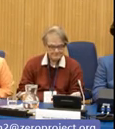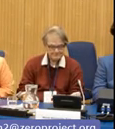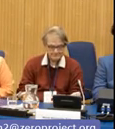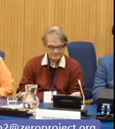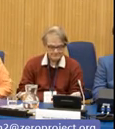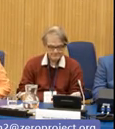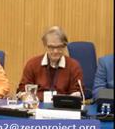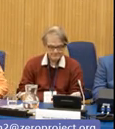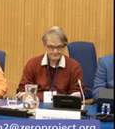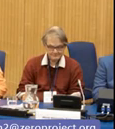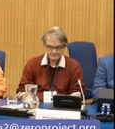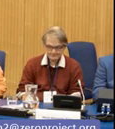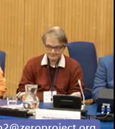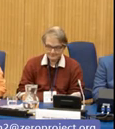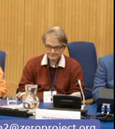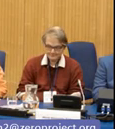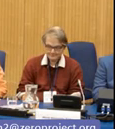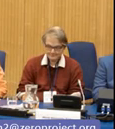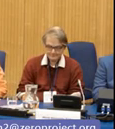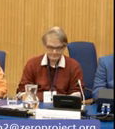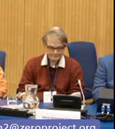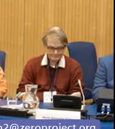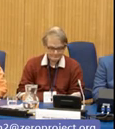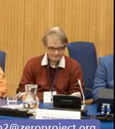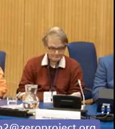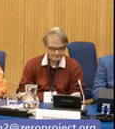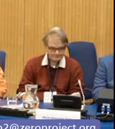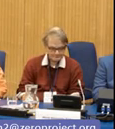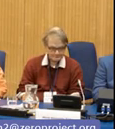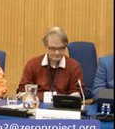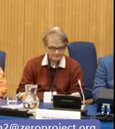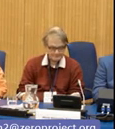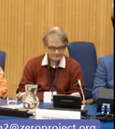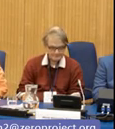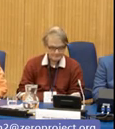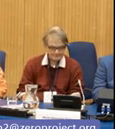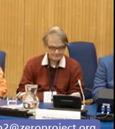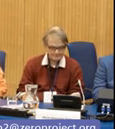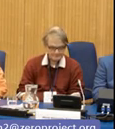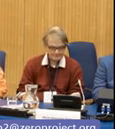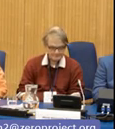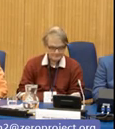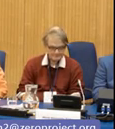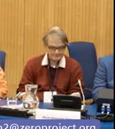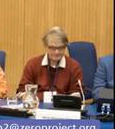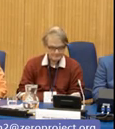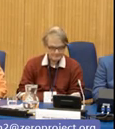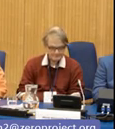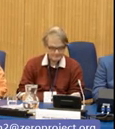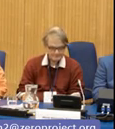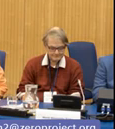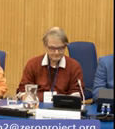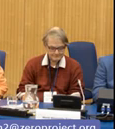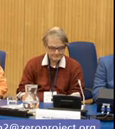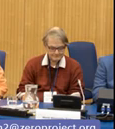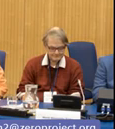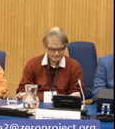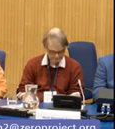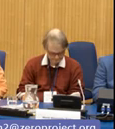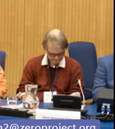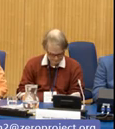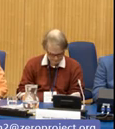Wir sind zwei der angehenden Bildungsfachkräfte im Projekt Inklusive Bildung Mecklenburg-Vorpommern in